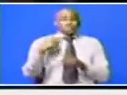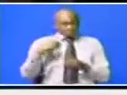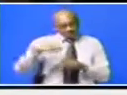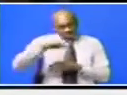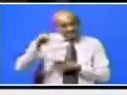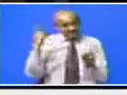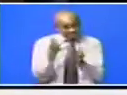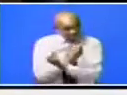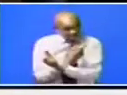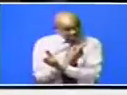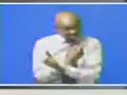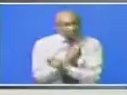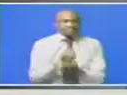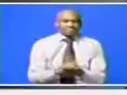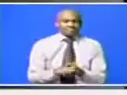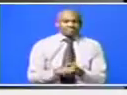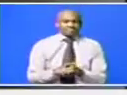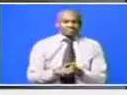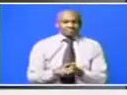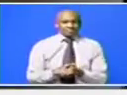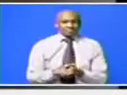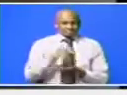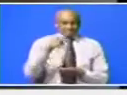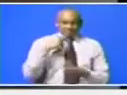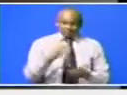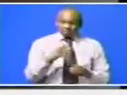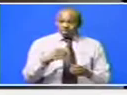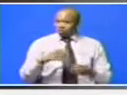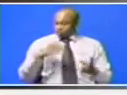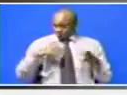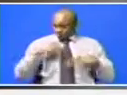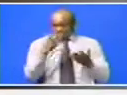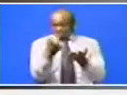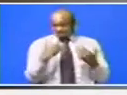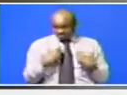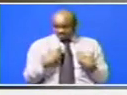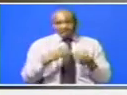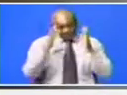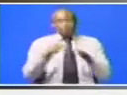Bwai, eneo bunge la Kwanza. We don't have any casualty. Nobody has passed.